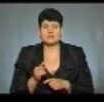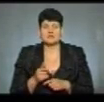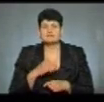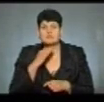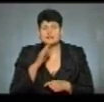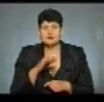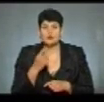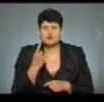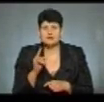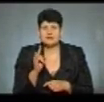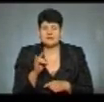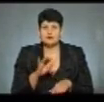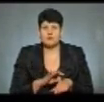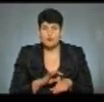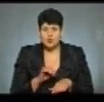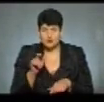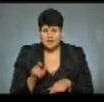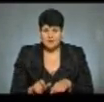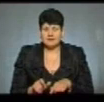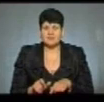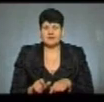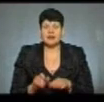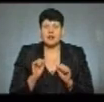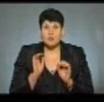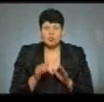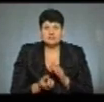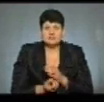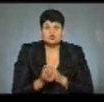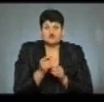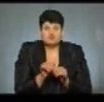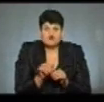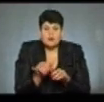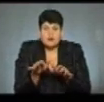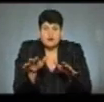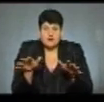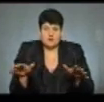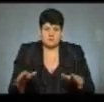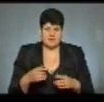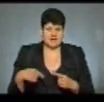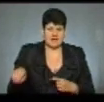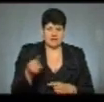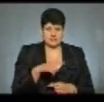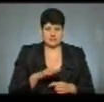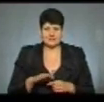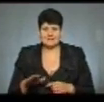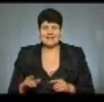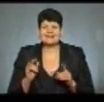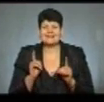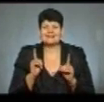одної хворої дитини, яка може стати джерелом для багатьох інших дітей і навіть